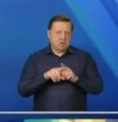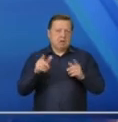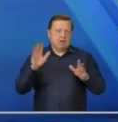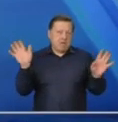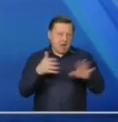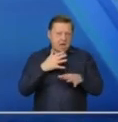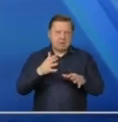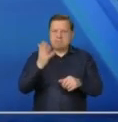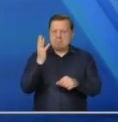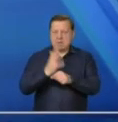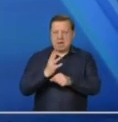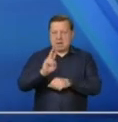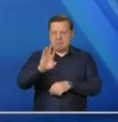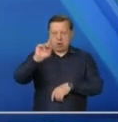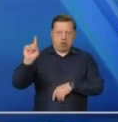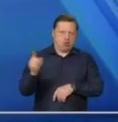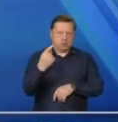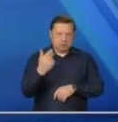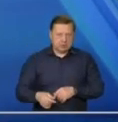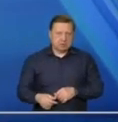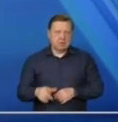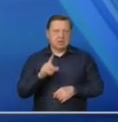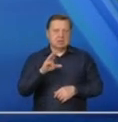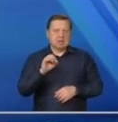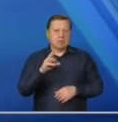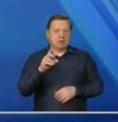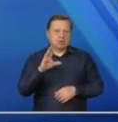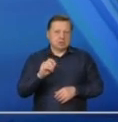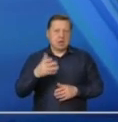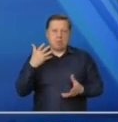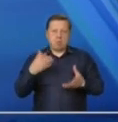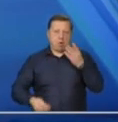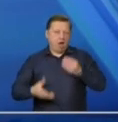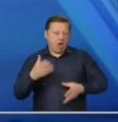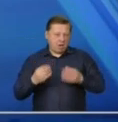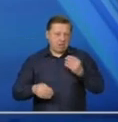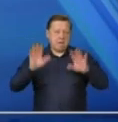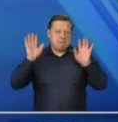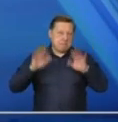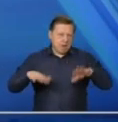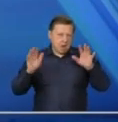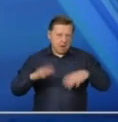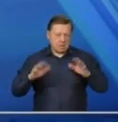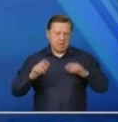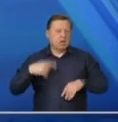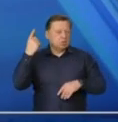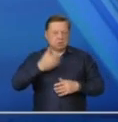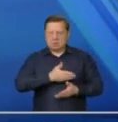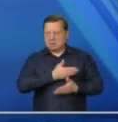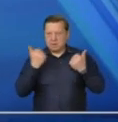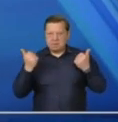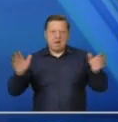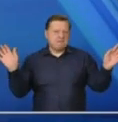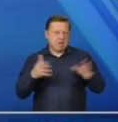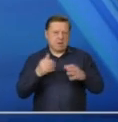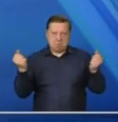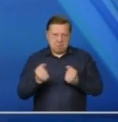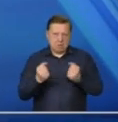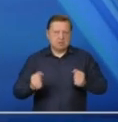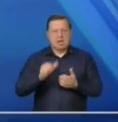do 50 km na godzinę. W Zabłociu może być błoto, wcześniej zacznie padać. Słońca brak, za to wiatr chwilami mocny, a na